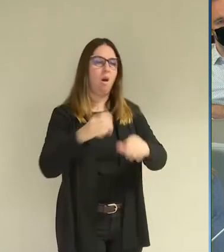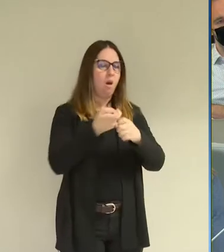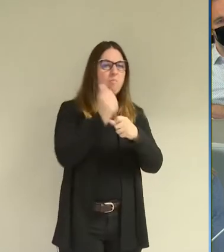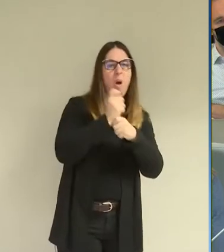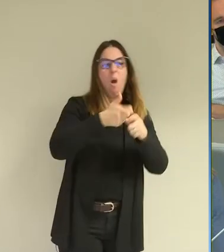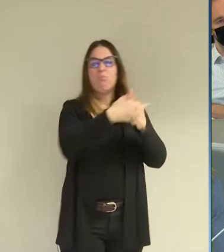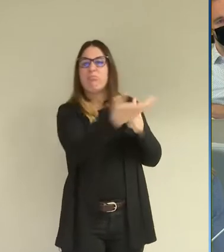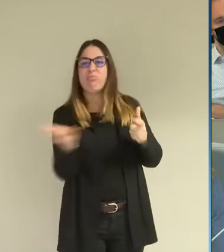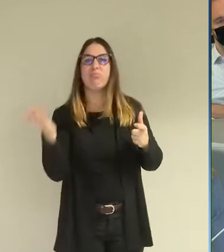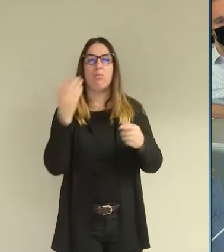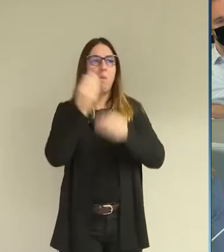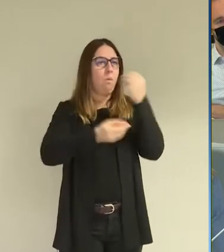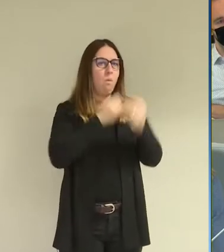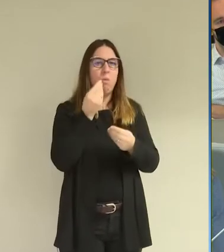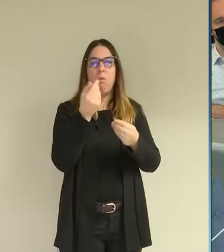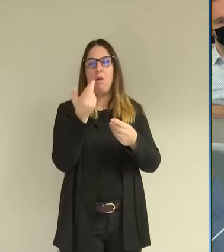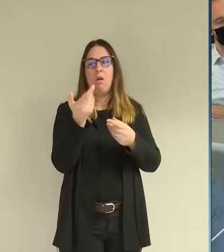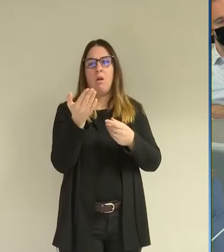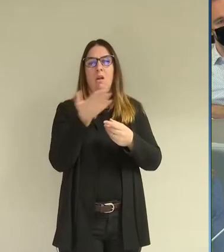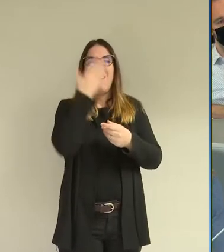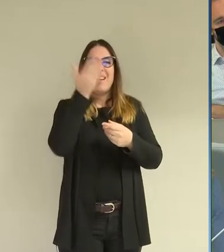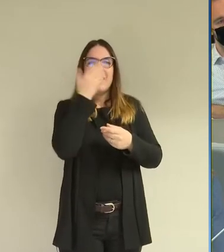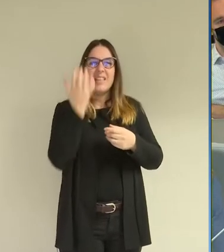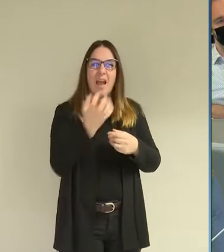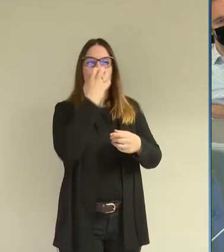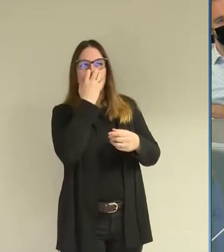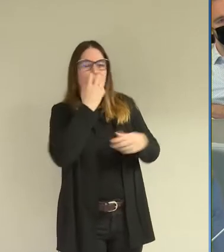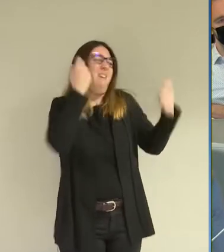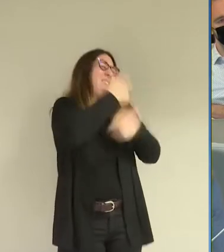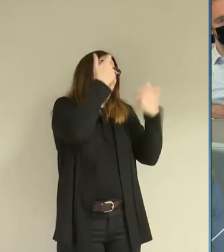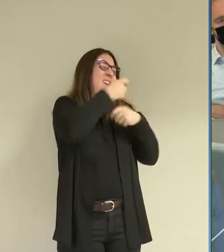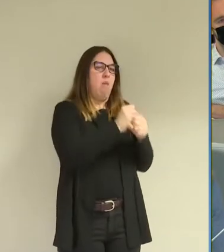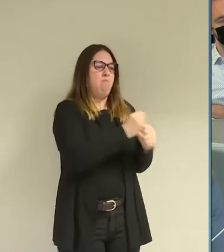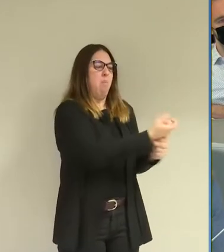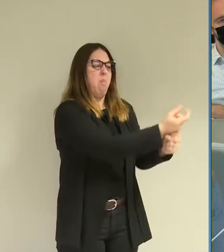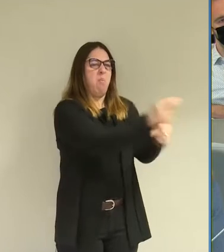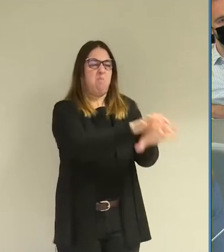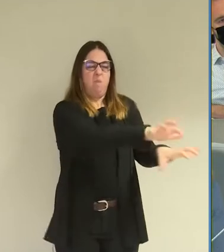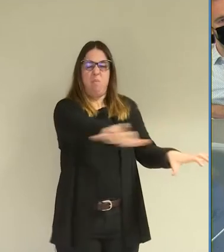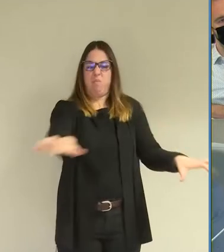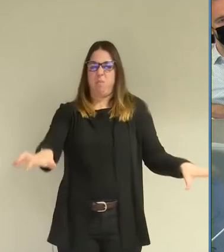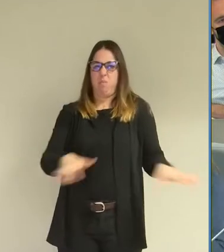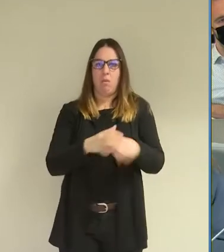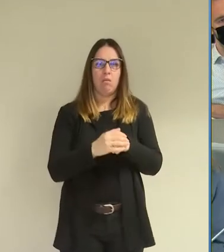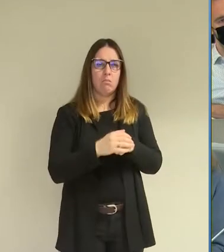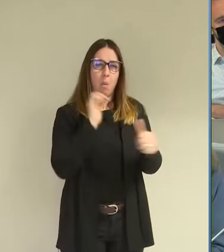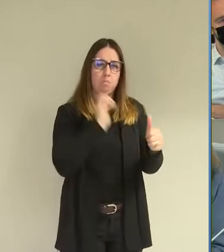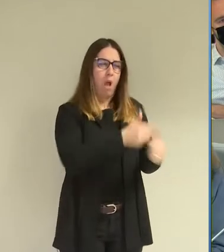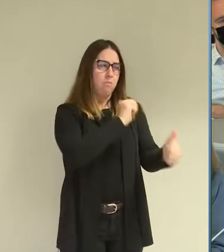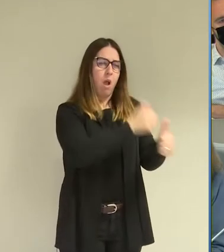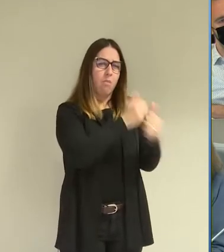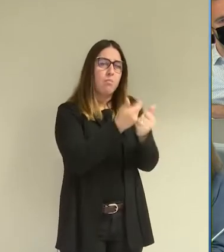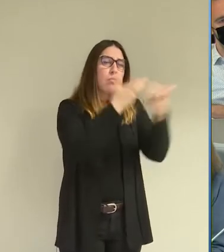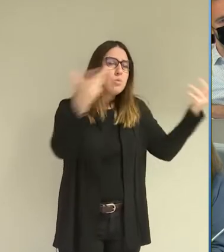au petit matin des dizaines de cartouches de gaz hilarant entre autres déchets plusieurs plaintes ont été déposées à la police plusieurs